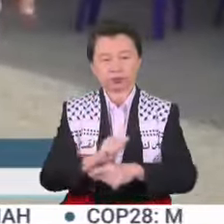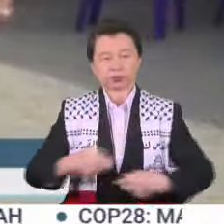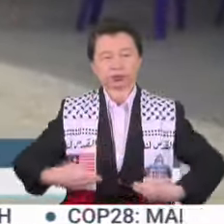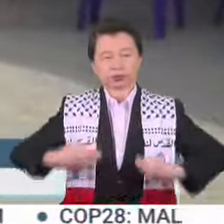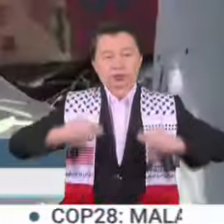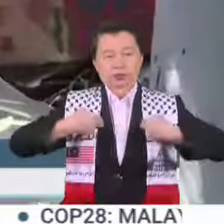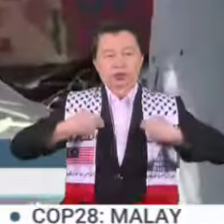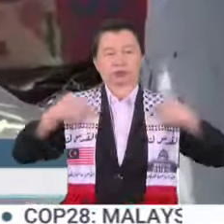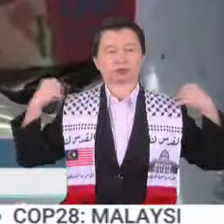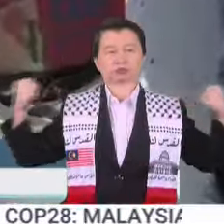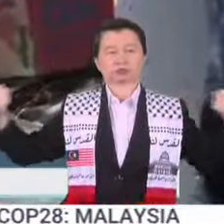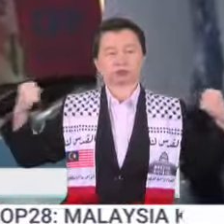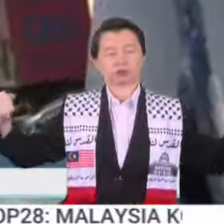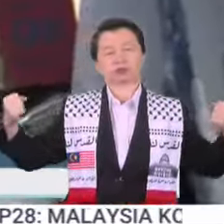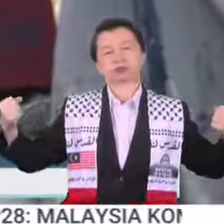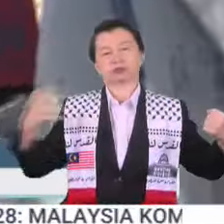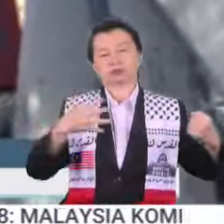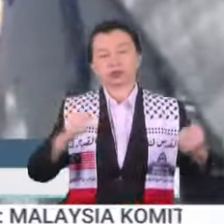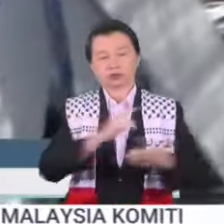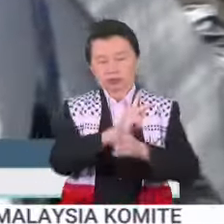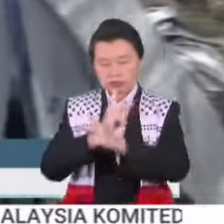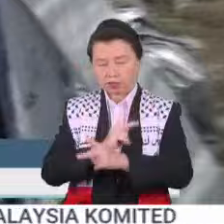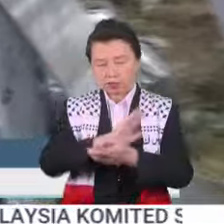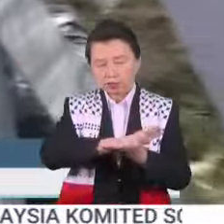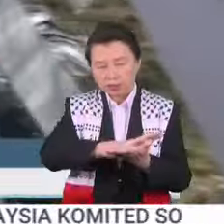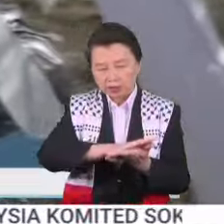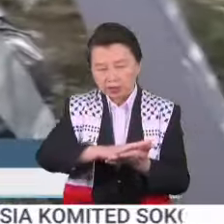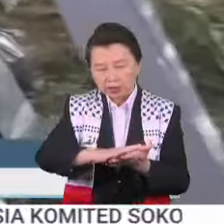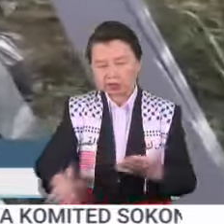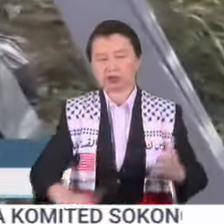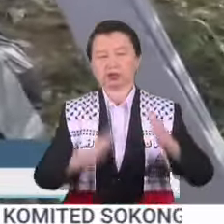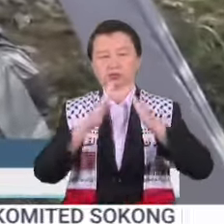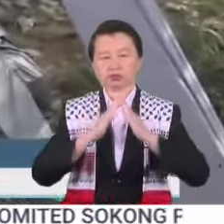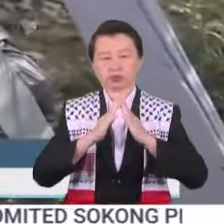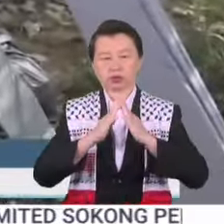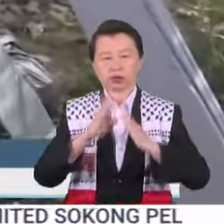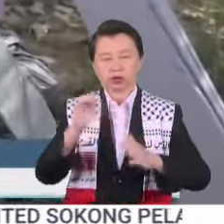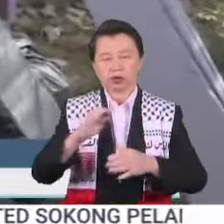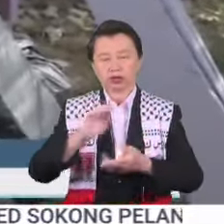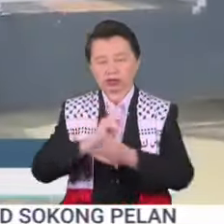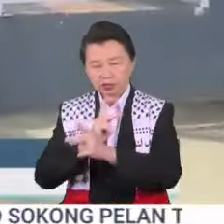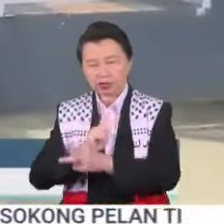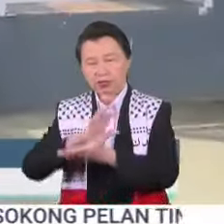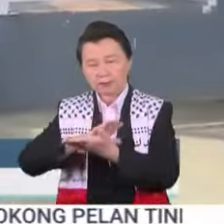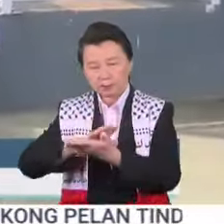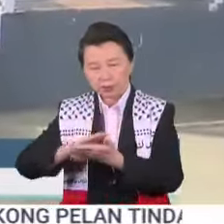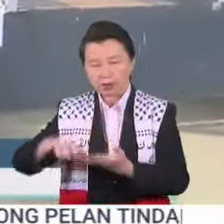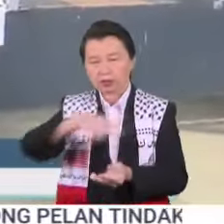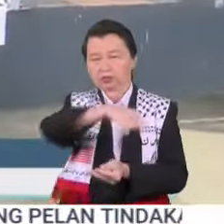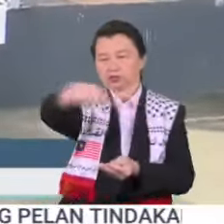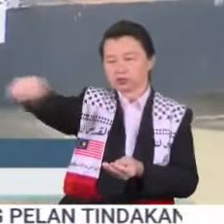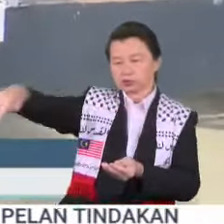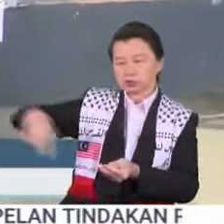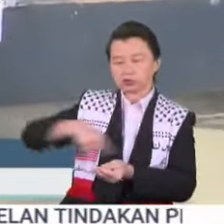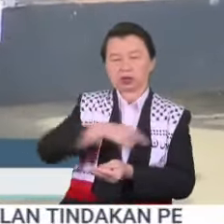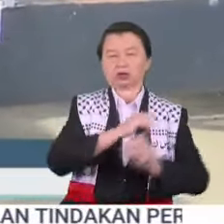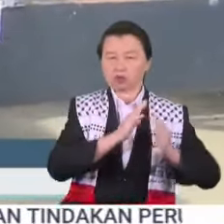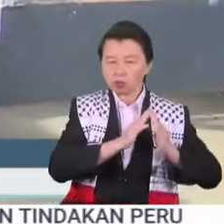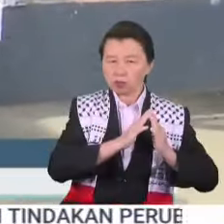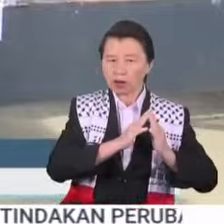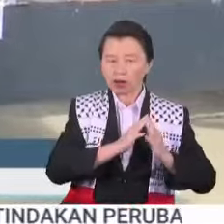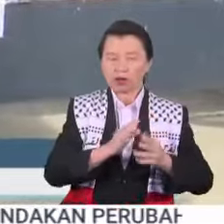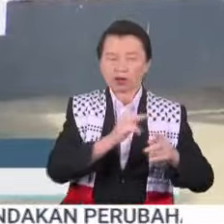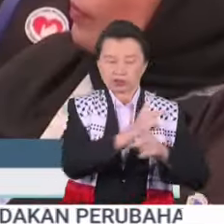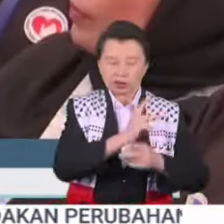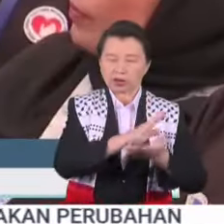hidup yang sehat, yang menjaga kebersihan rumah mereka, jaga kebersihan persekitaran rumah mereka,